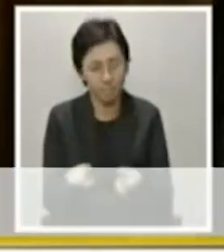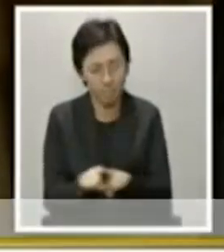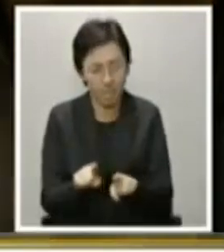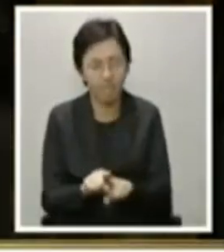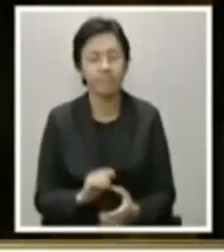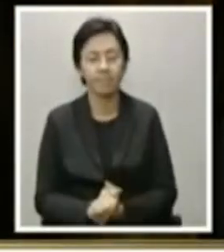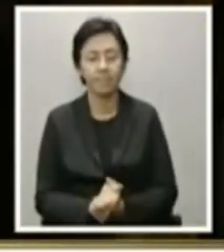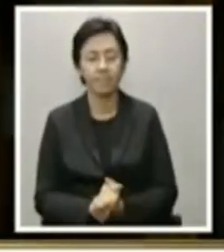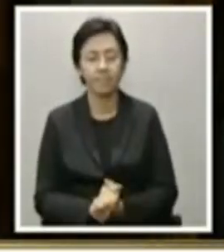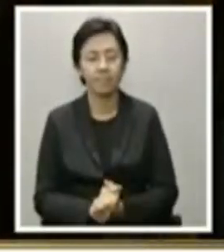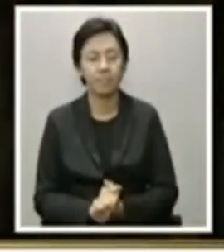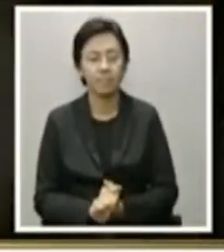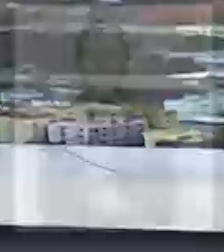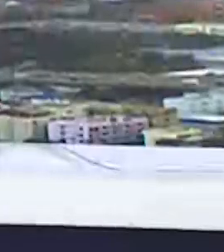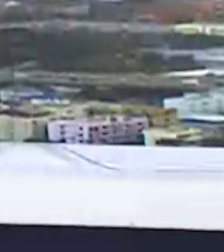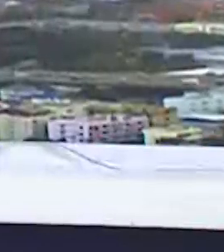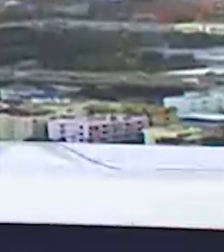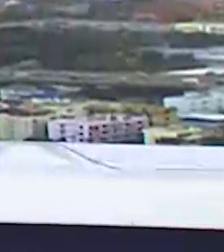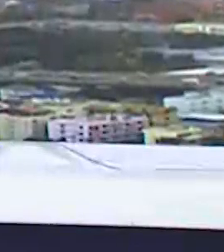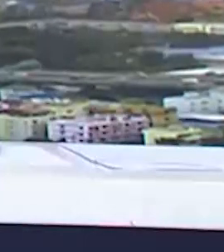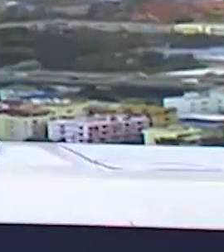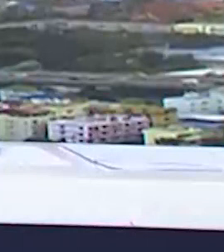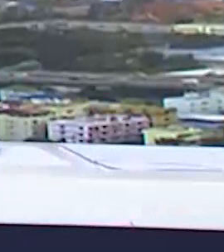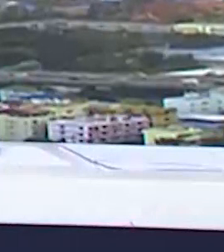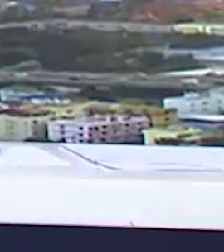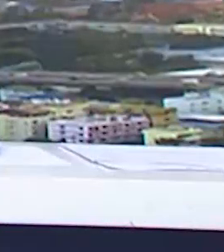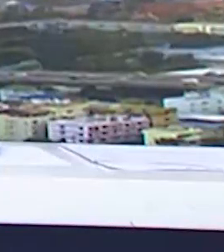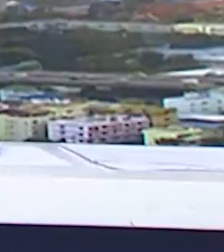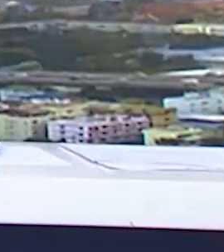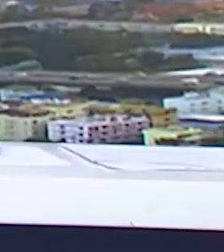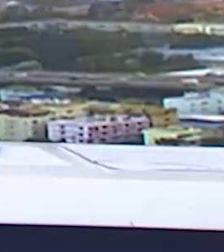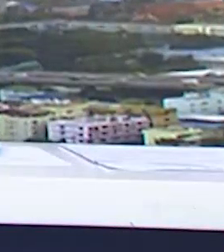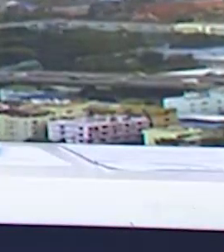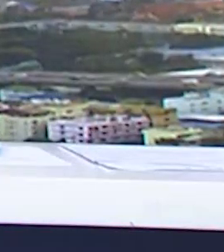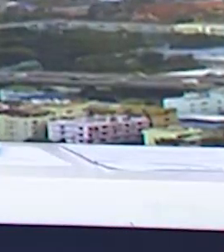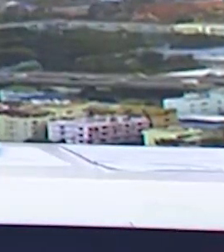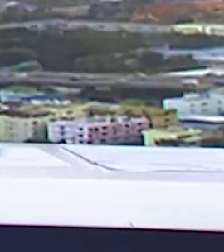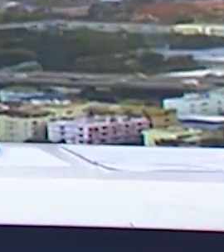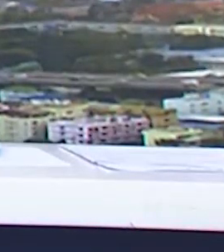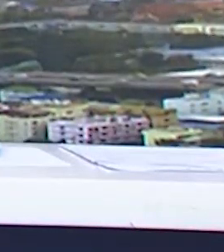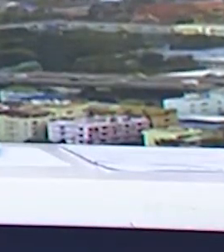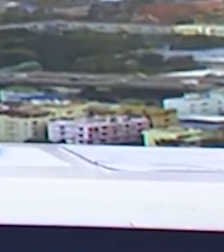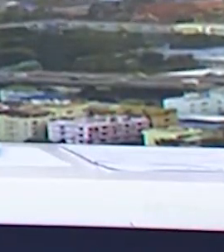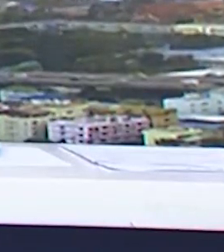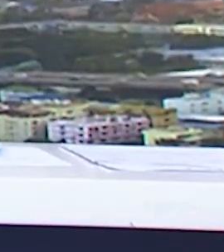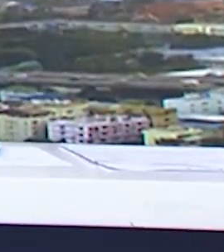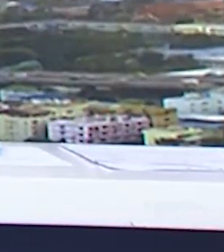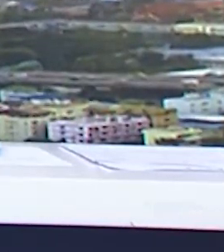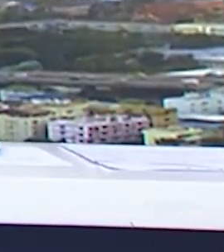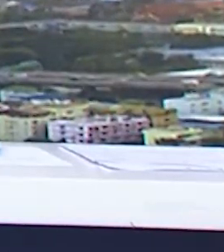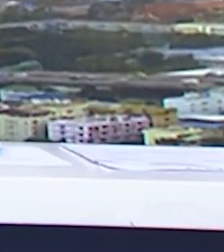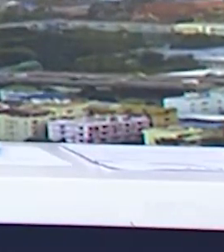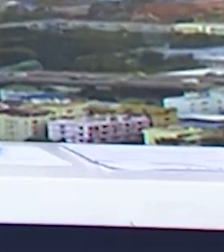วงของข่าวค่ำแล้วก็ในช่วงของแหล่งข่าวเล่ามาพี่เป๊ปซี่ก็น่าจะขยี้นะครับรายละเอียดในเรื่องนี้ได้เป็นอย่างดีครับวันนี้ผมและคุณอมรร